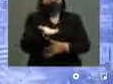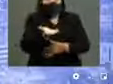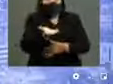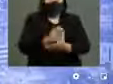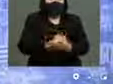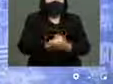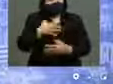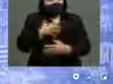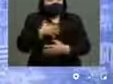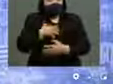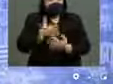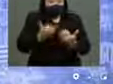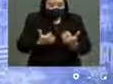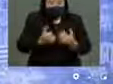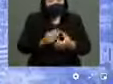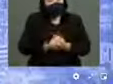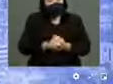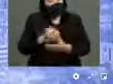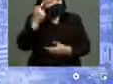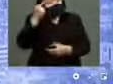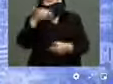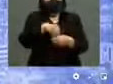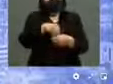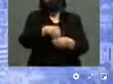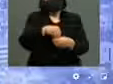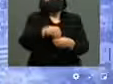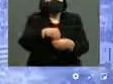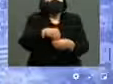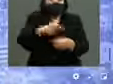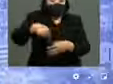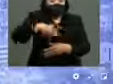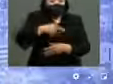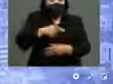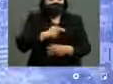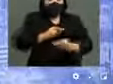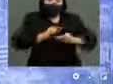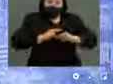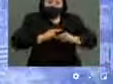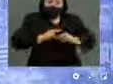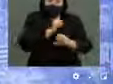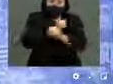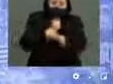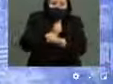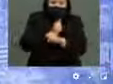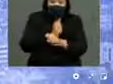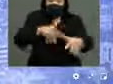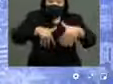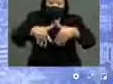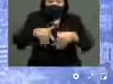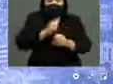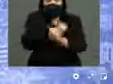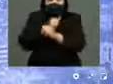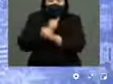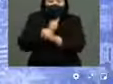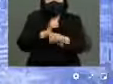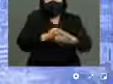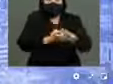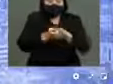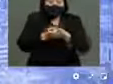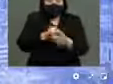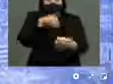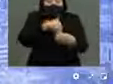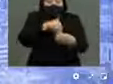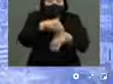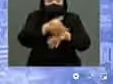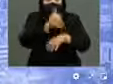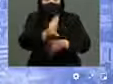ได้เสียสละในช่วงเวลาหนึ่งของชีวิตที่จะได้ช่วยกันทั้งตัวท่านเองแล้วก็คนอื่นๆด้วยในการให้ความร่วมมือกับภาครัฐ